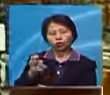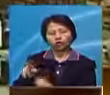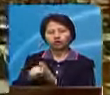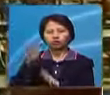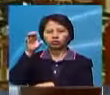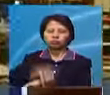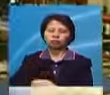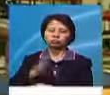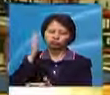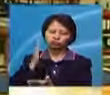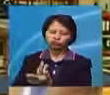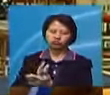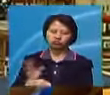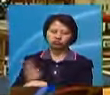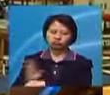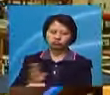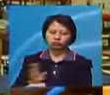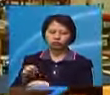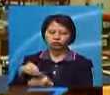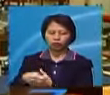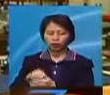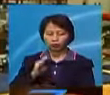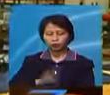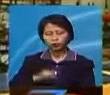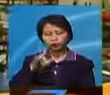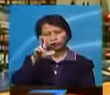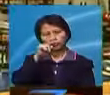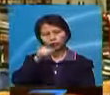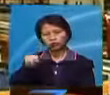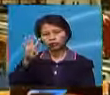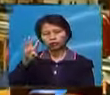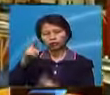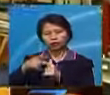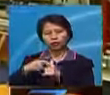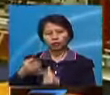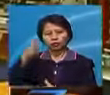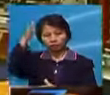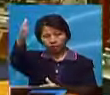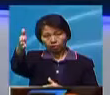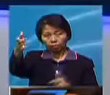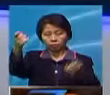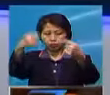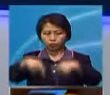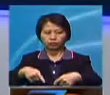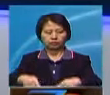terpaksa menghentikan operasi perniagaan dalam masa 3 atau 4 bulan yang akan datang.